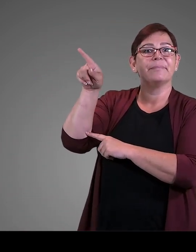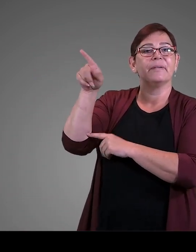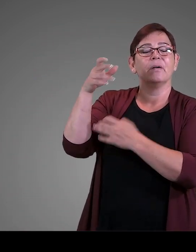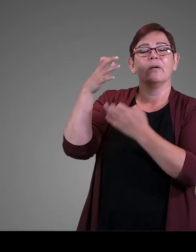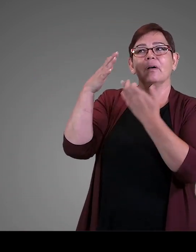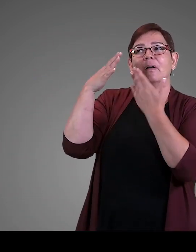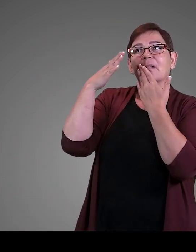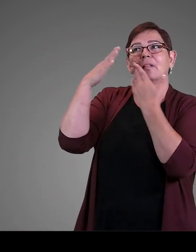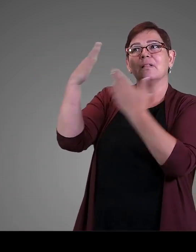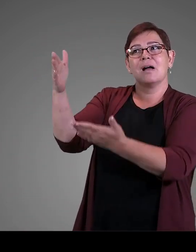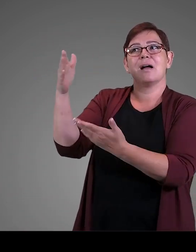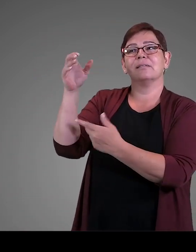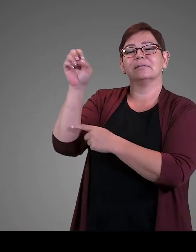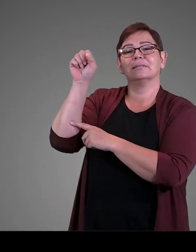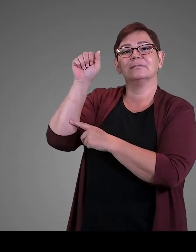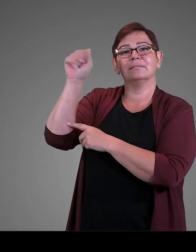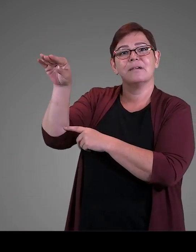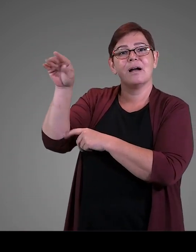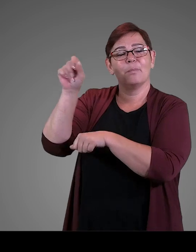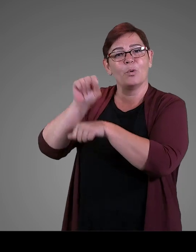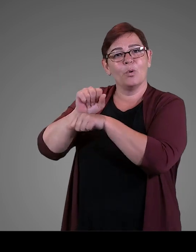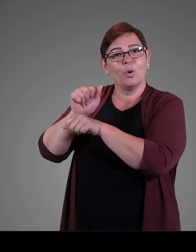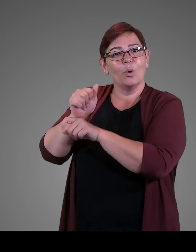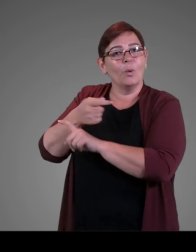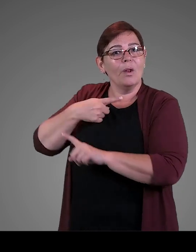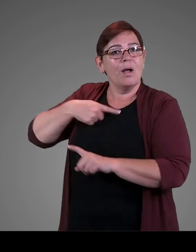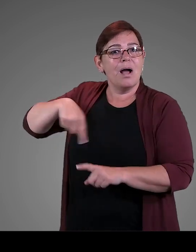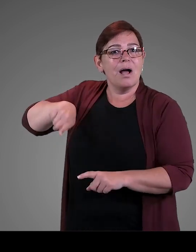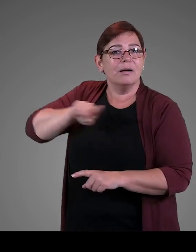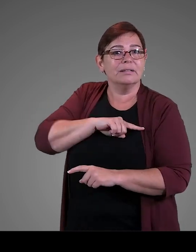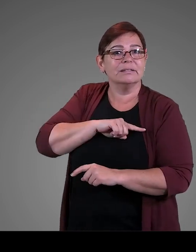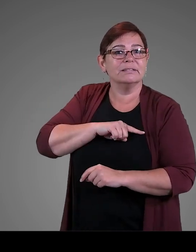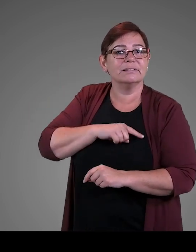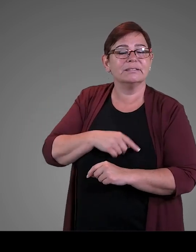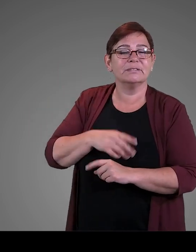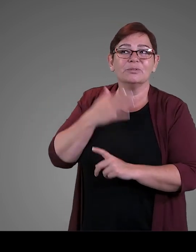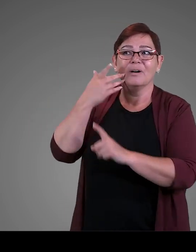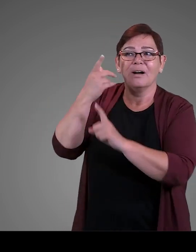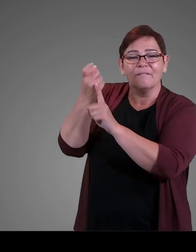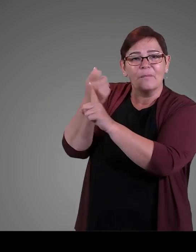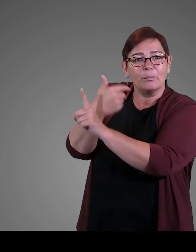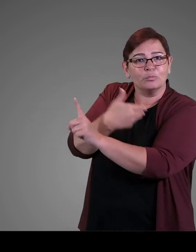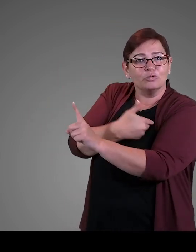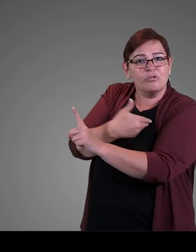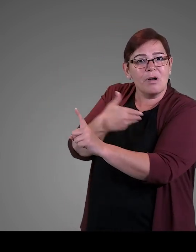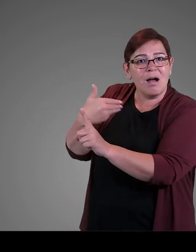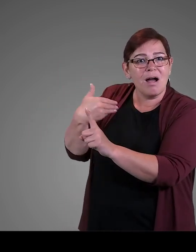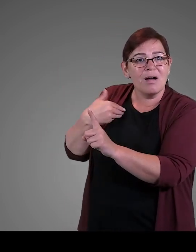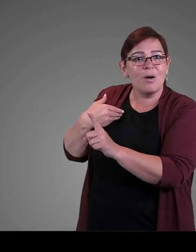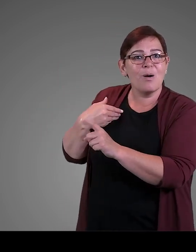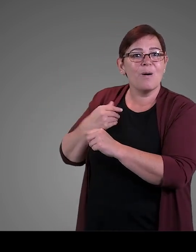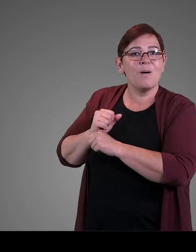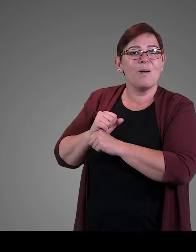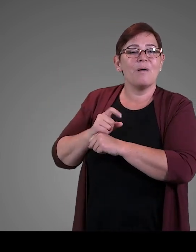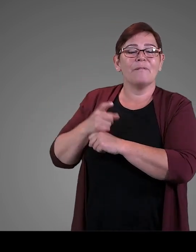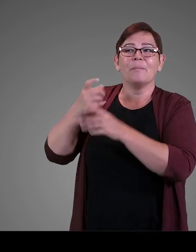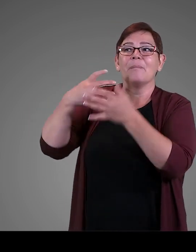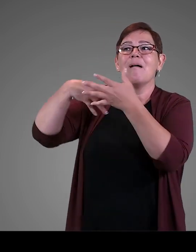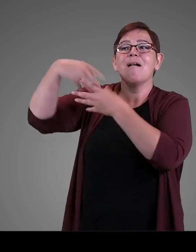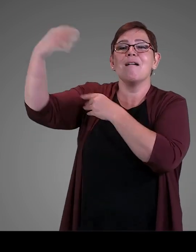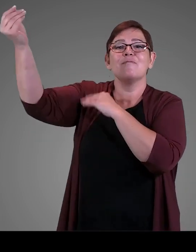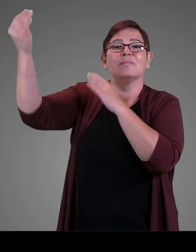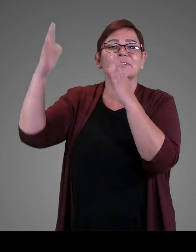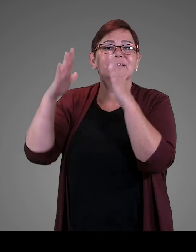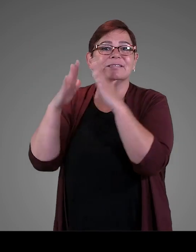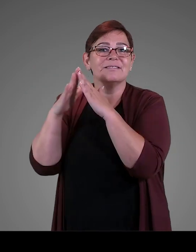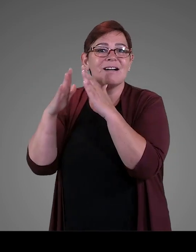avoir travaillé avec nous, parce que toi, tu viens de Toronto, tu viens de l'extérieur un petit peu aussi. Ça t'a